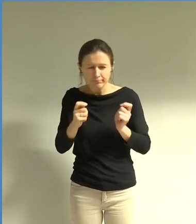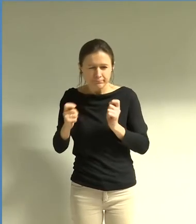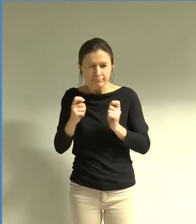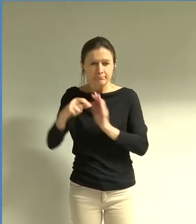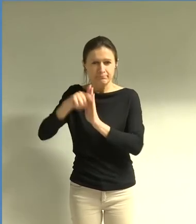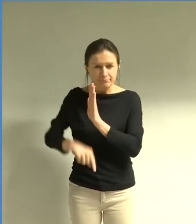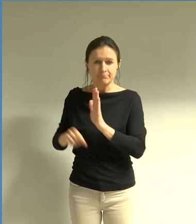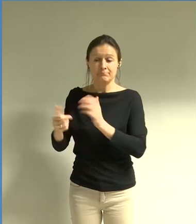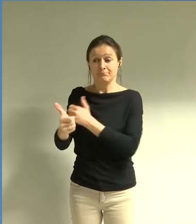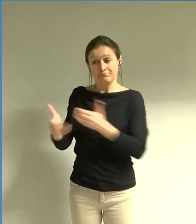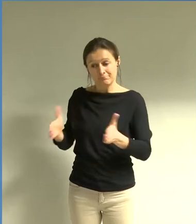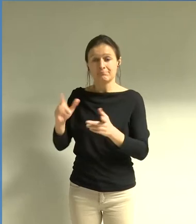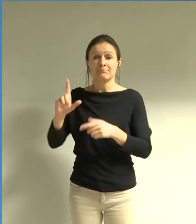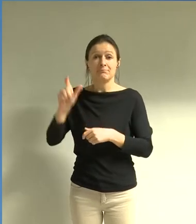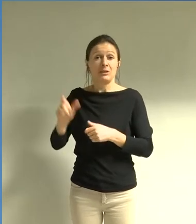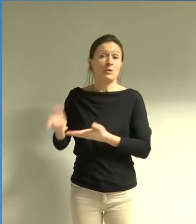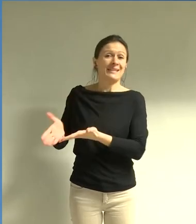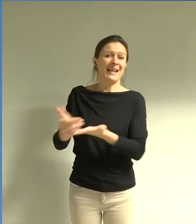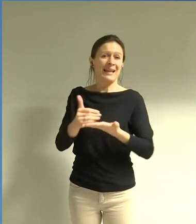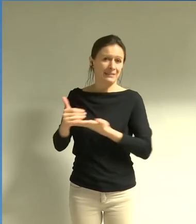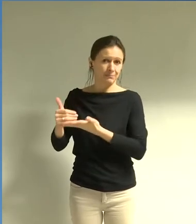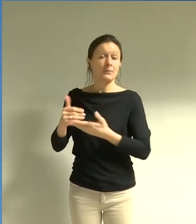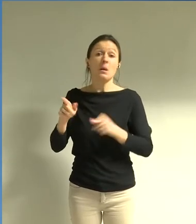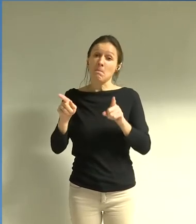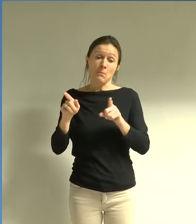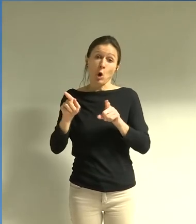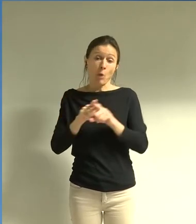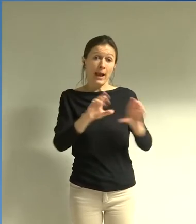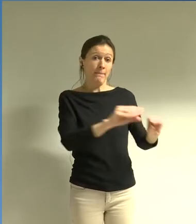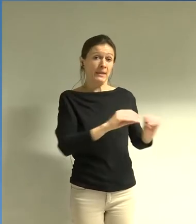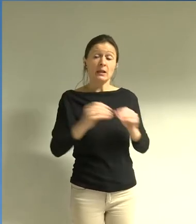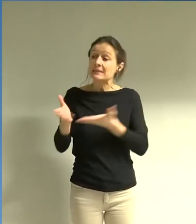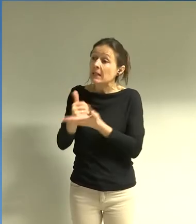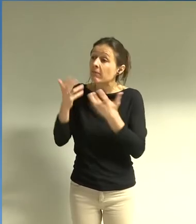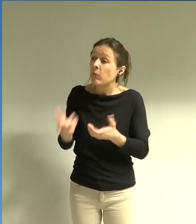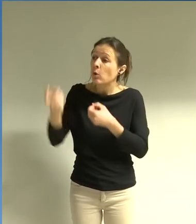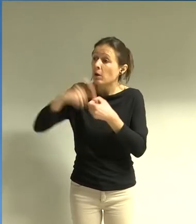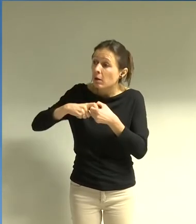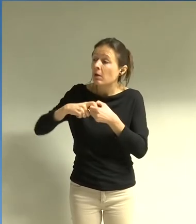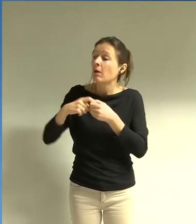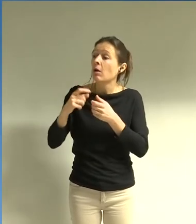habitants prennent une part de 50 euros pour être coopérateurs un conseil coopératif paritaire